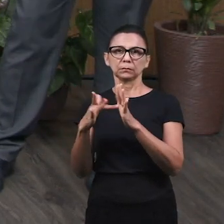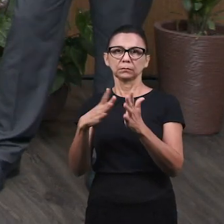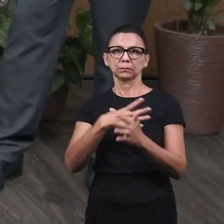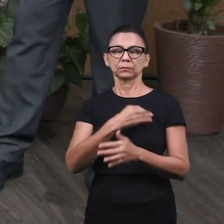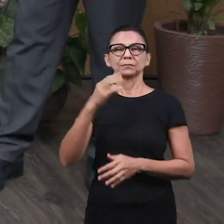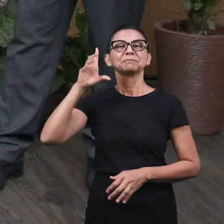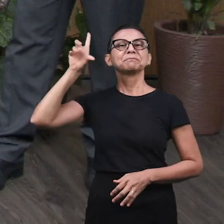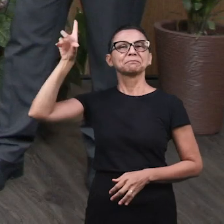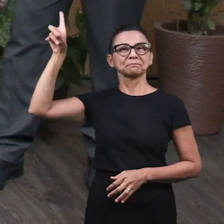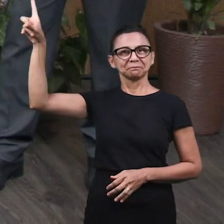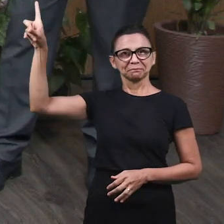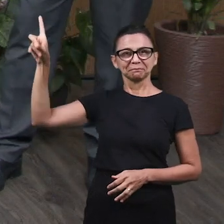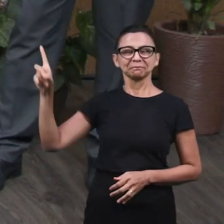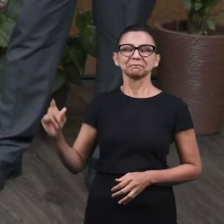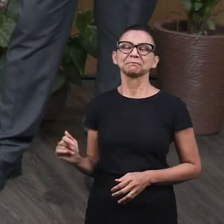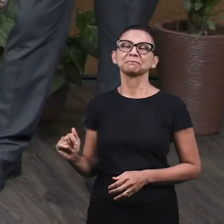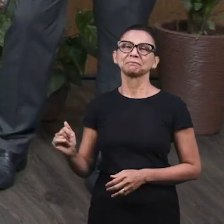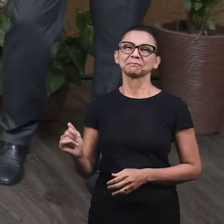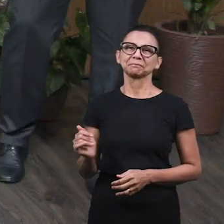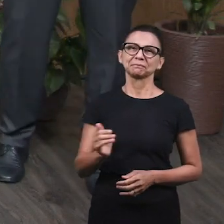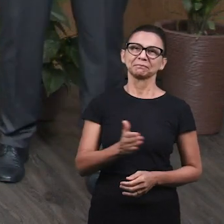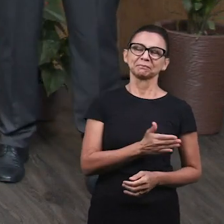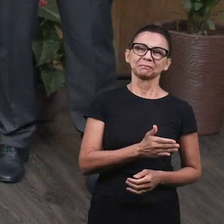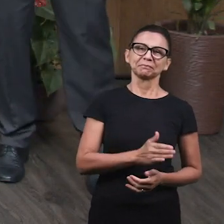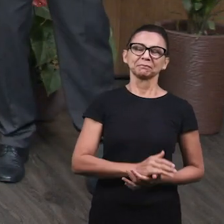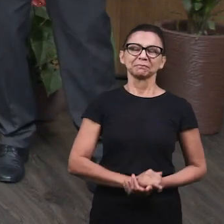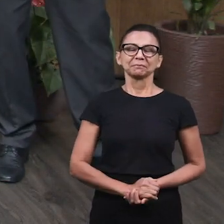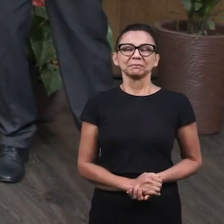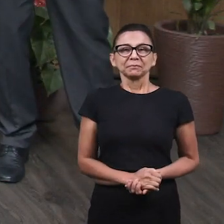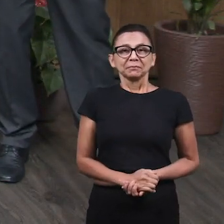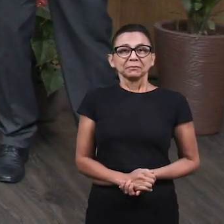Notre thème principal aujourd'hui, c'est la parole. Mais